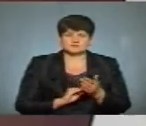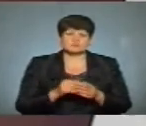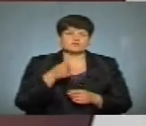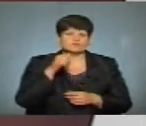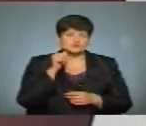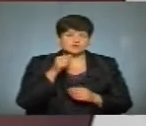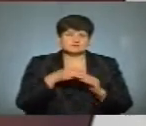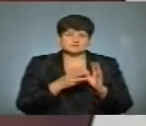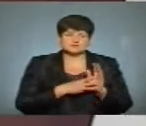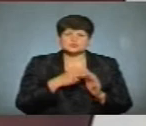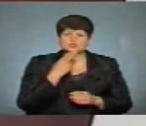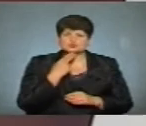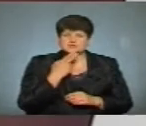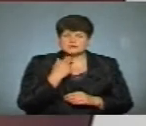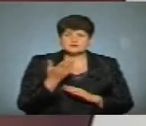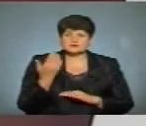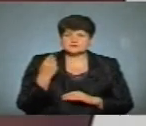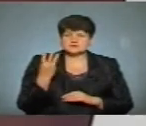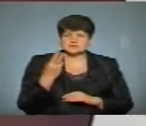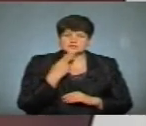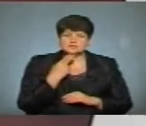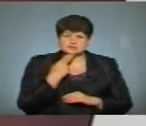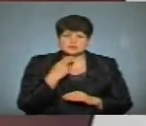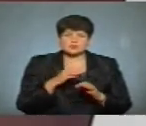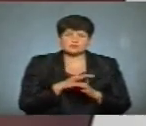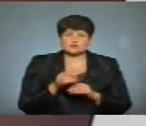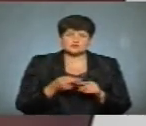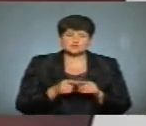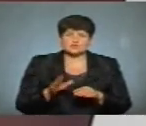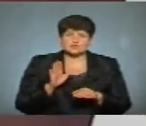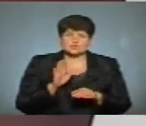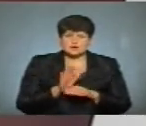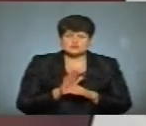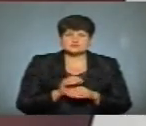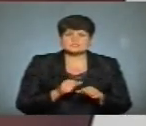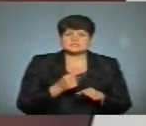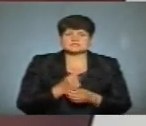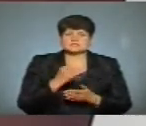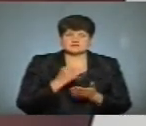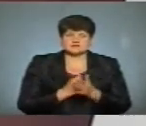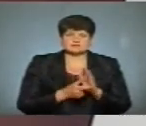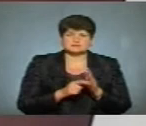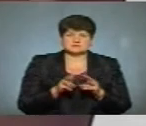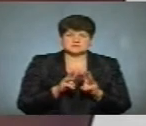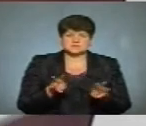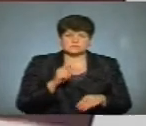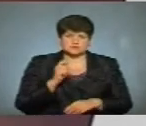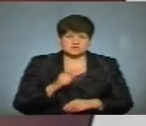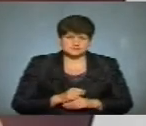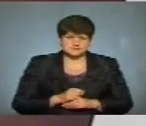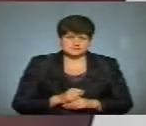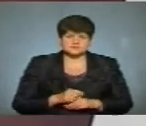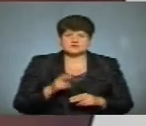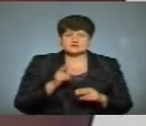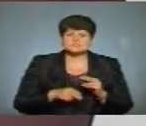вчора, 18 червня. Перед тим, 3 червня, проєкт цього указу затвердив Кабінет міністрів України. І на